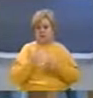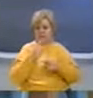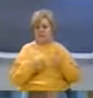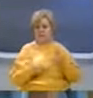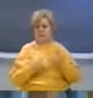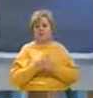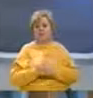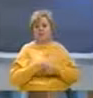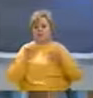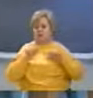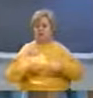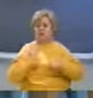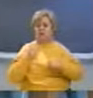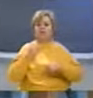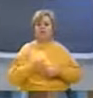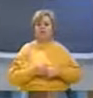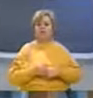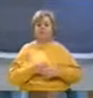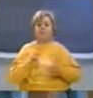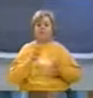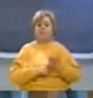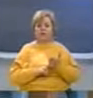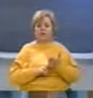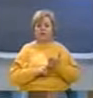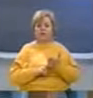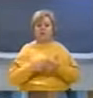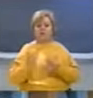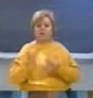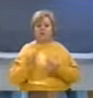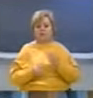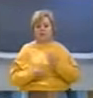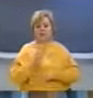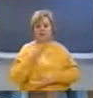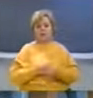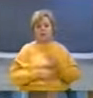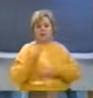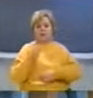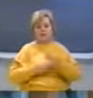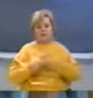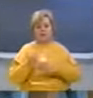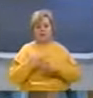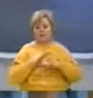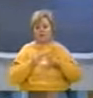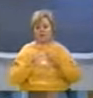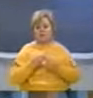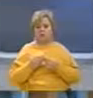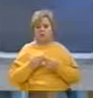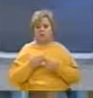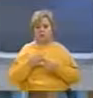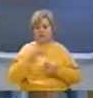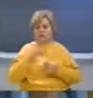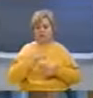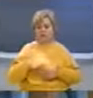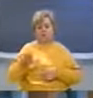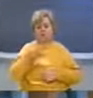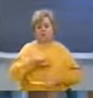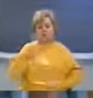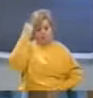drejtën qeveria qendrore që do të përdor për të mirën e zhvillimit ekonomik të tërë territorit të Kosovës. Kjo